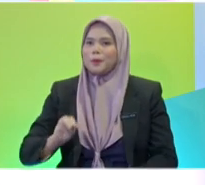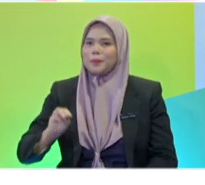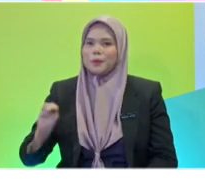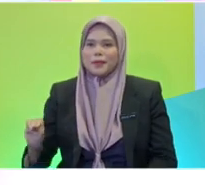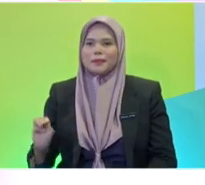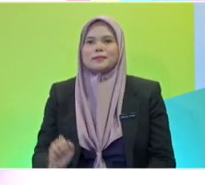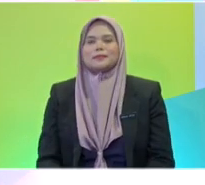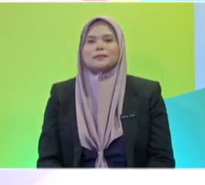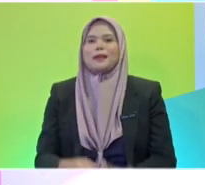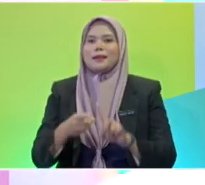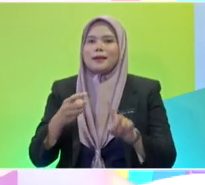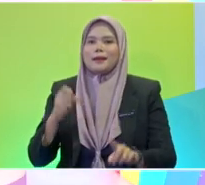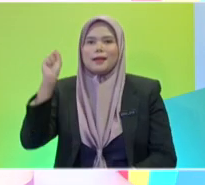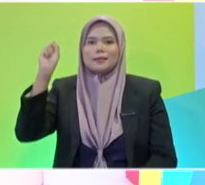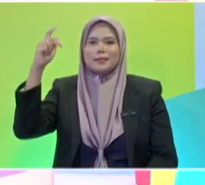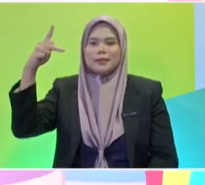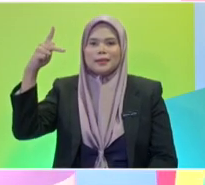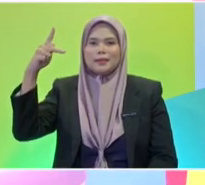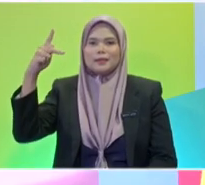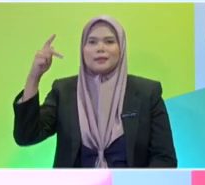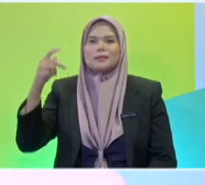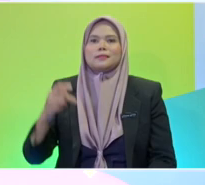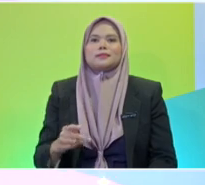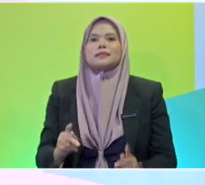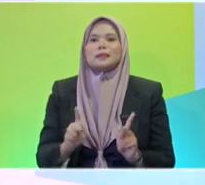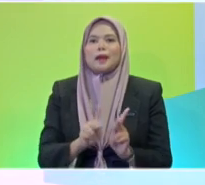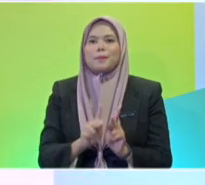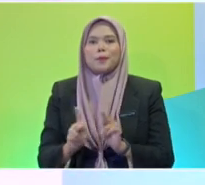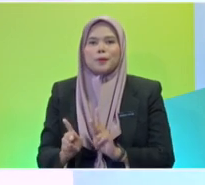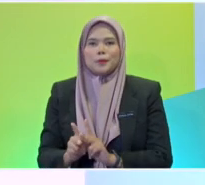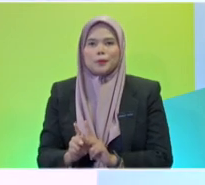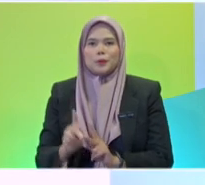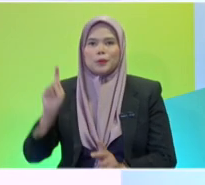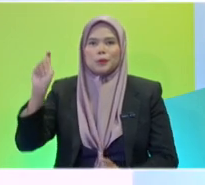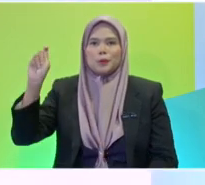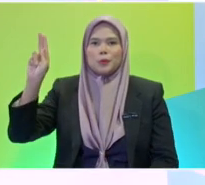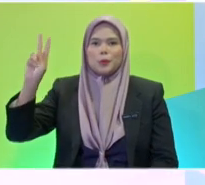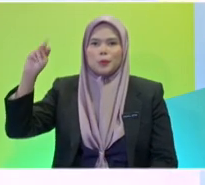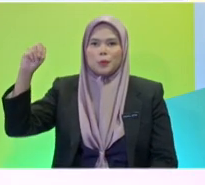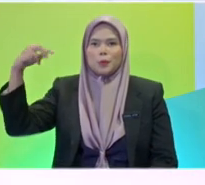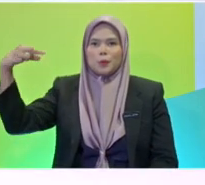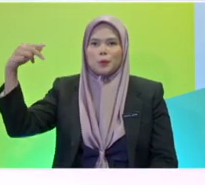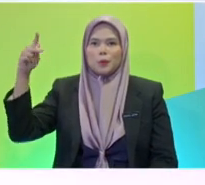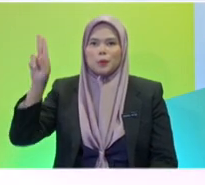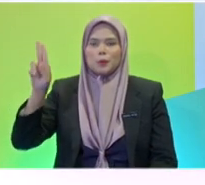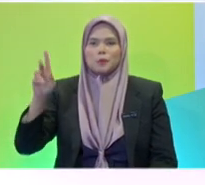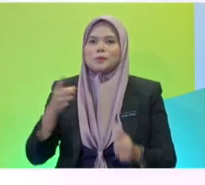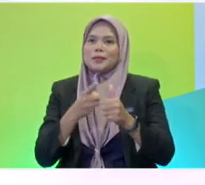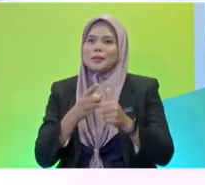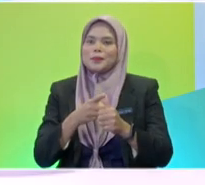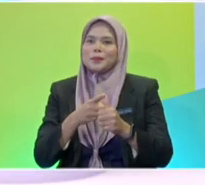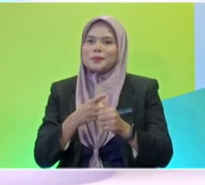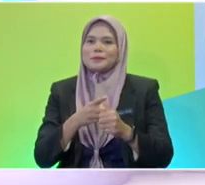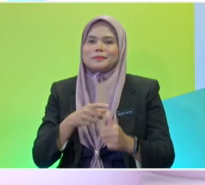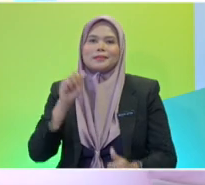dari SD Kampung tungku saya Perkenalkan ya yang pertama tuh Muhammad aneh